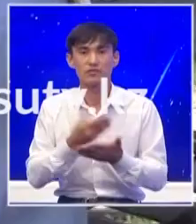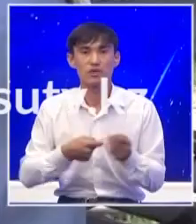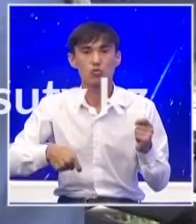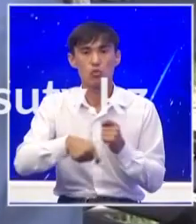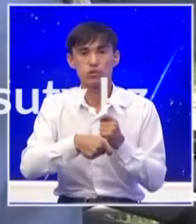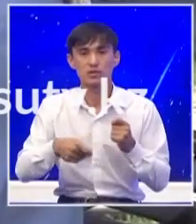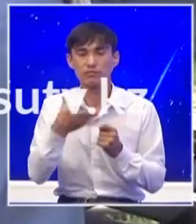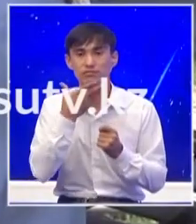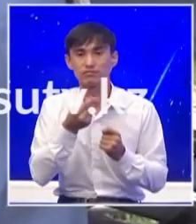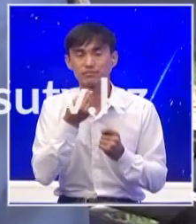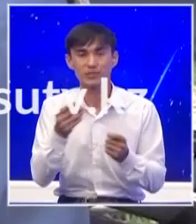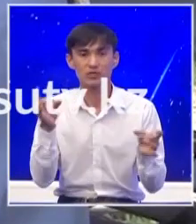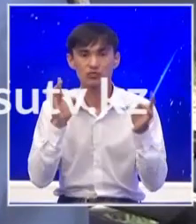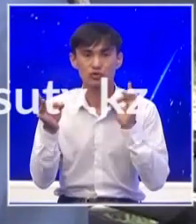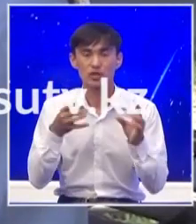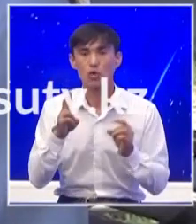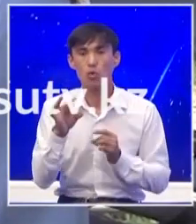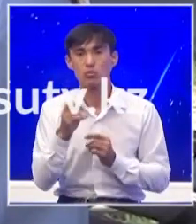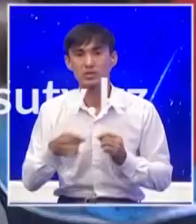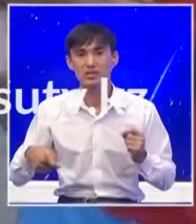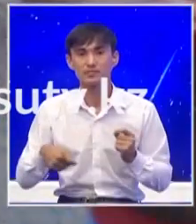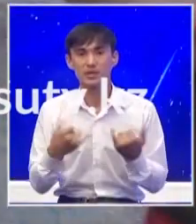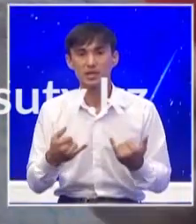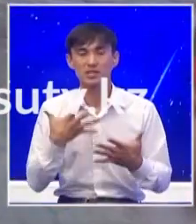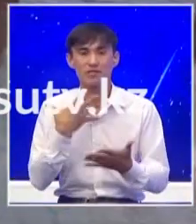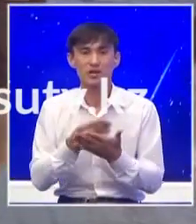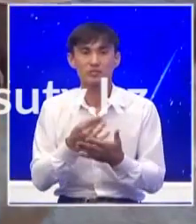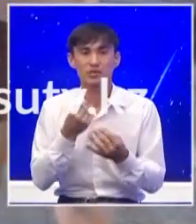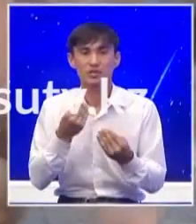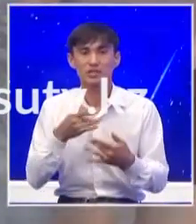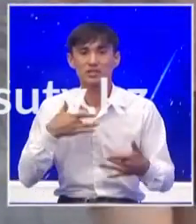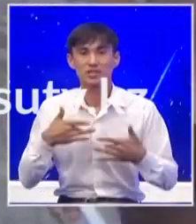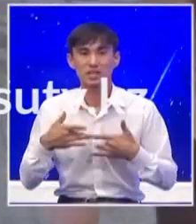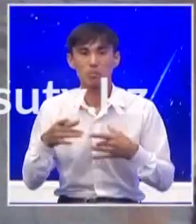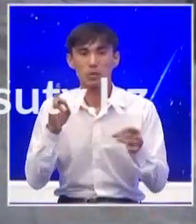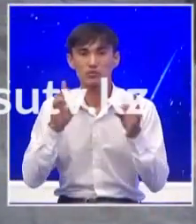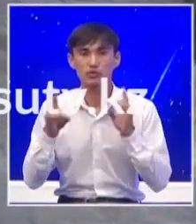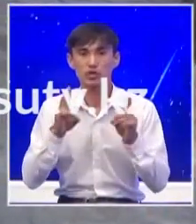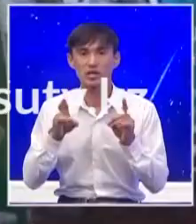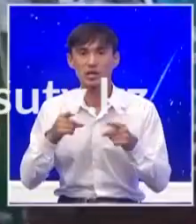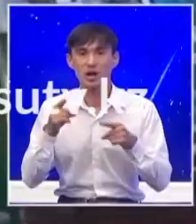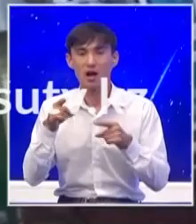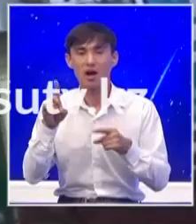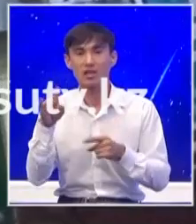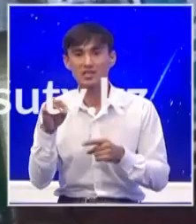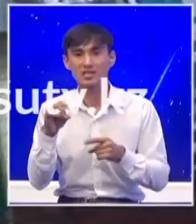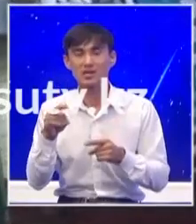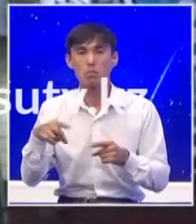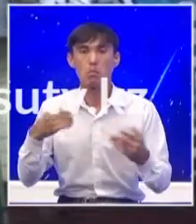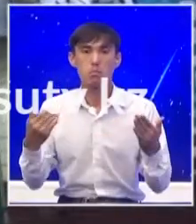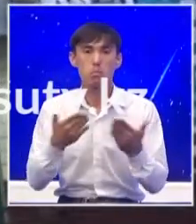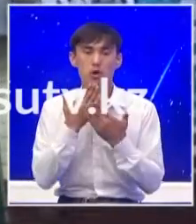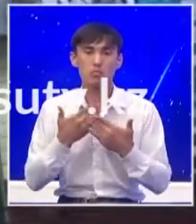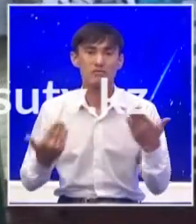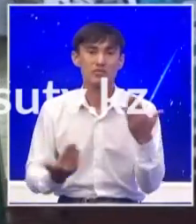всю красоту и колоритность звучания кобыза. На своеобразной сцене прозвучали как классические произведения, так и мотивы